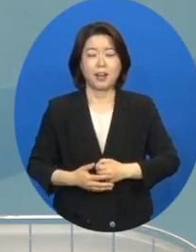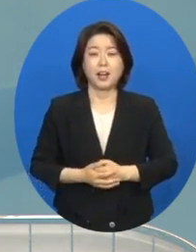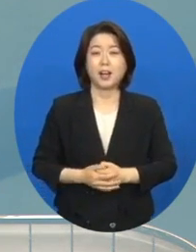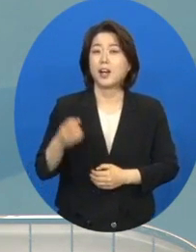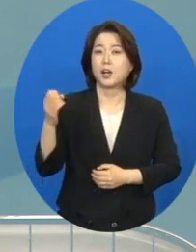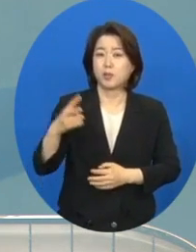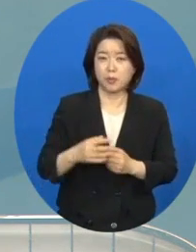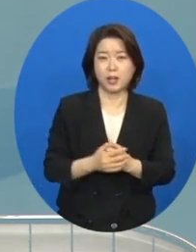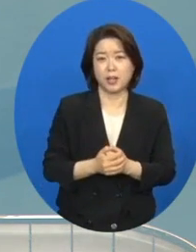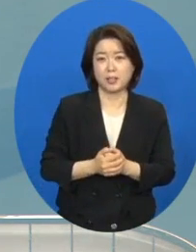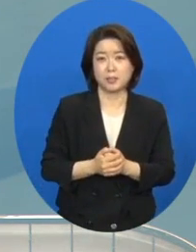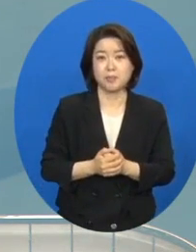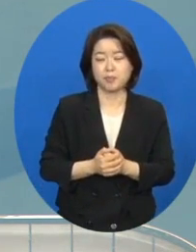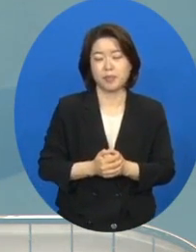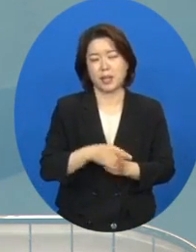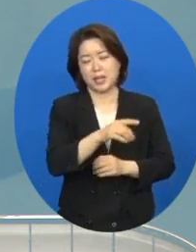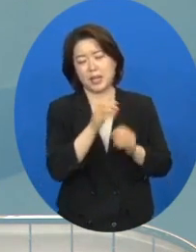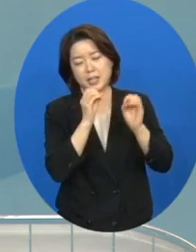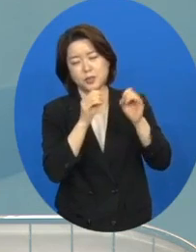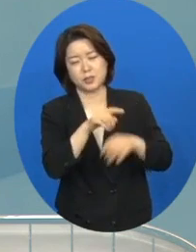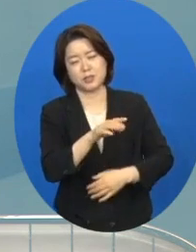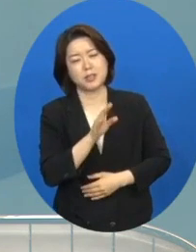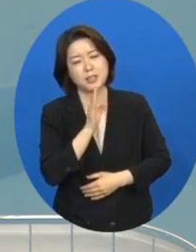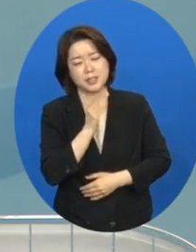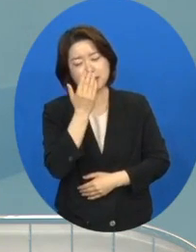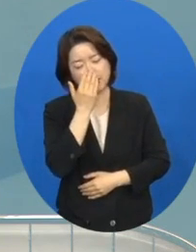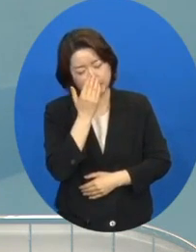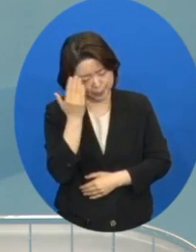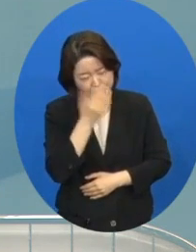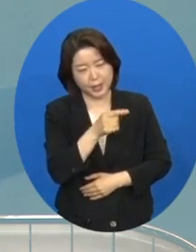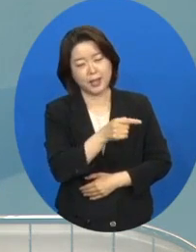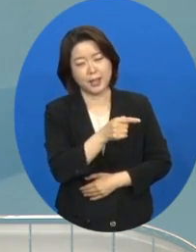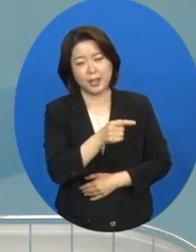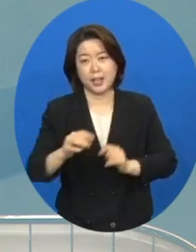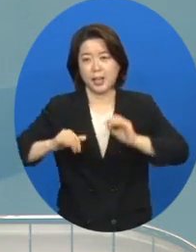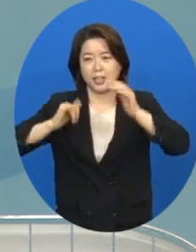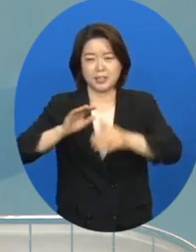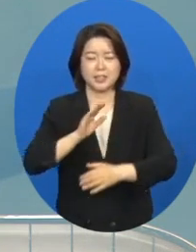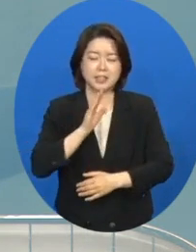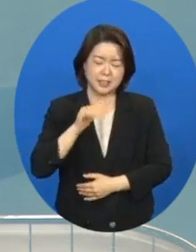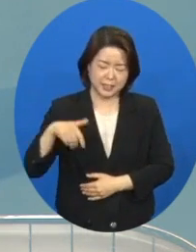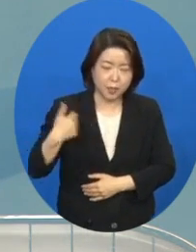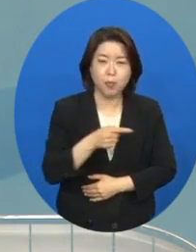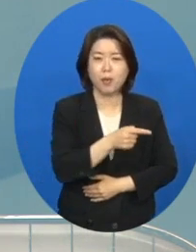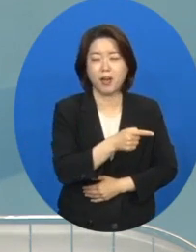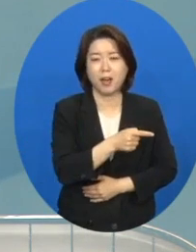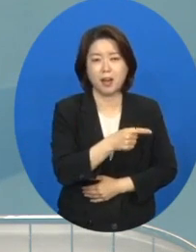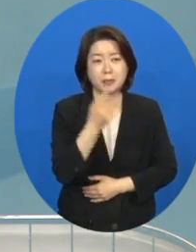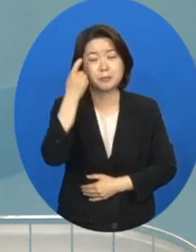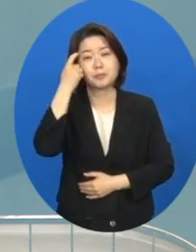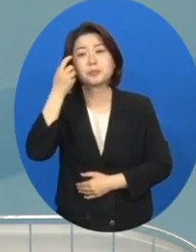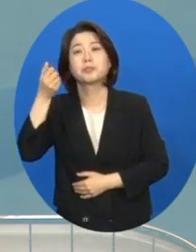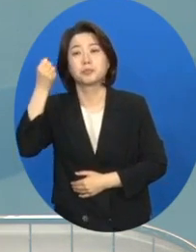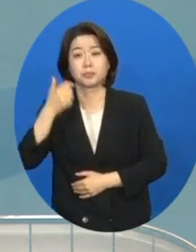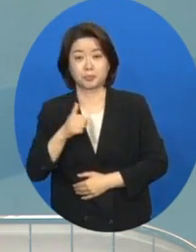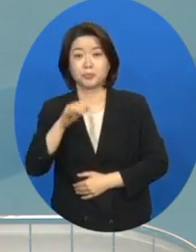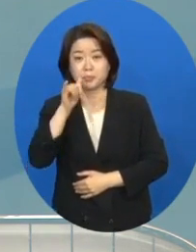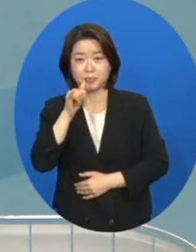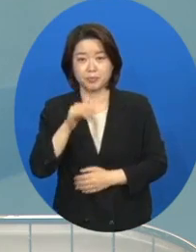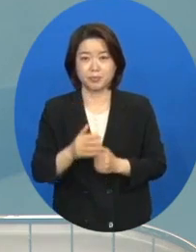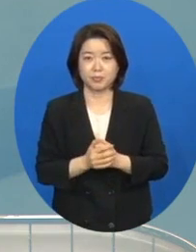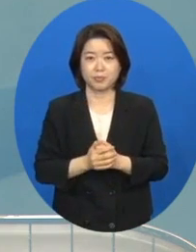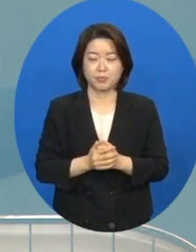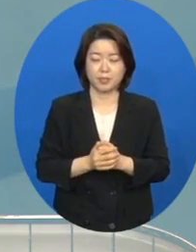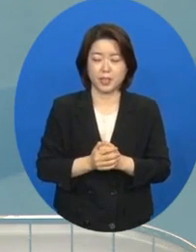그러면서 아, 이 전도사님이 진짜 순진하시구나. 세상을 너무 몰라. 그렇게 생각을 했답니다. 그러니